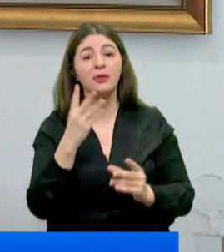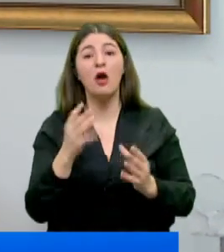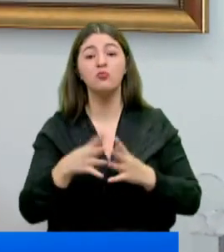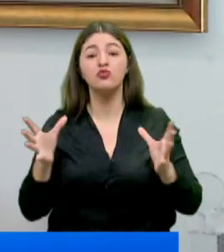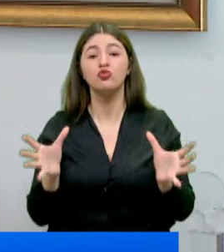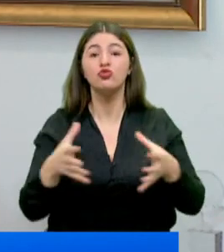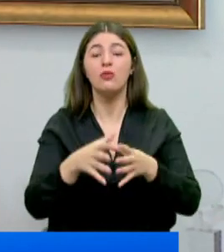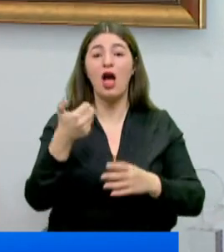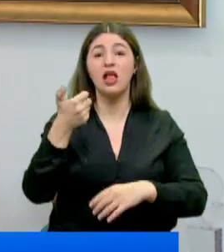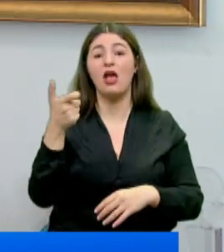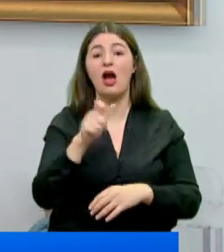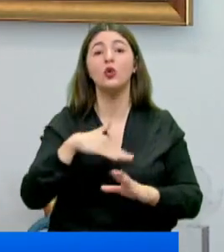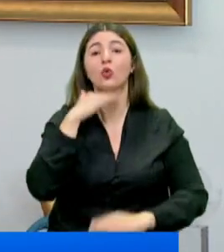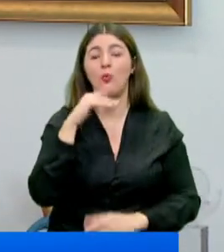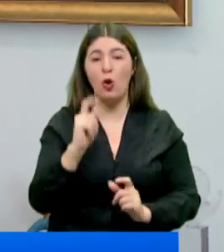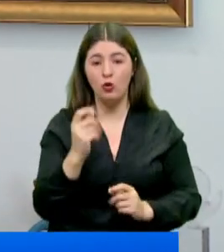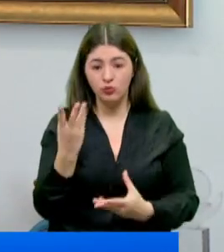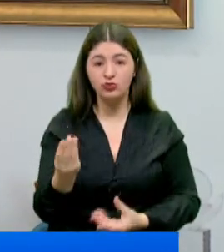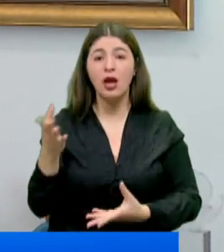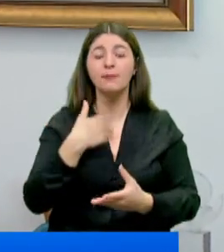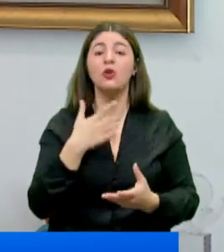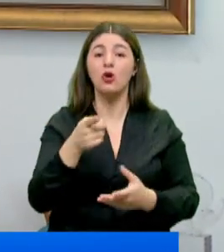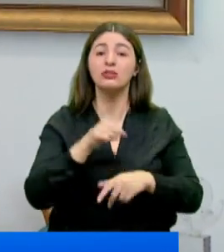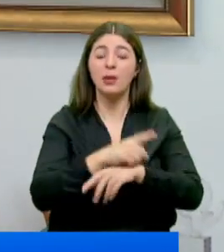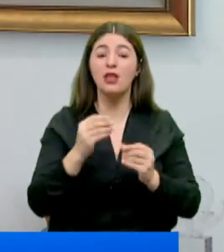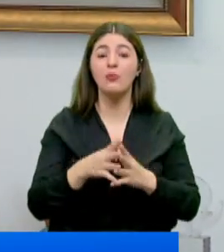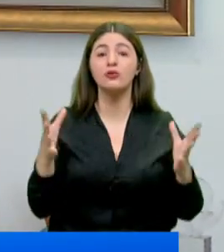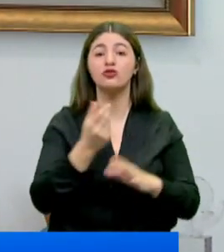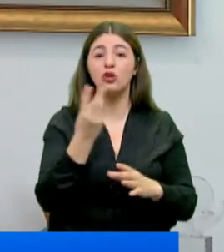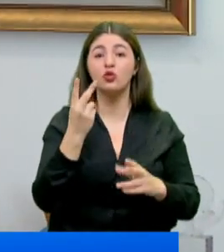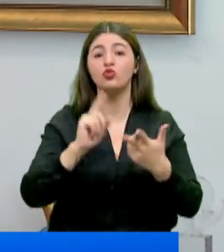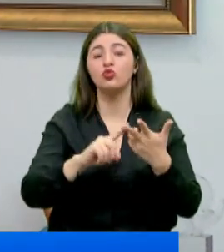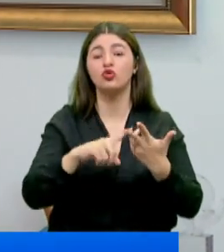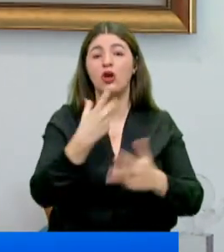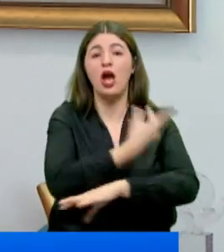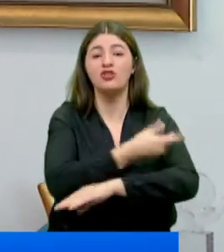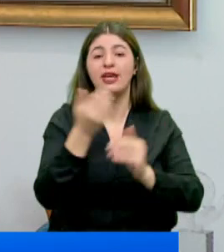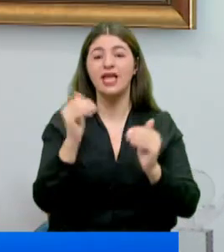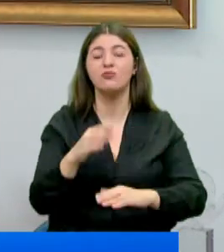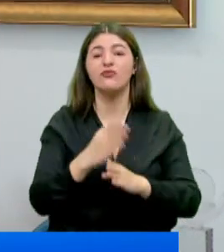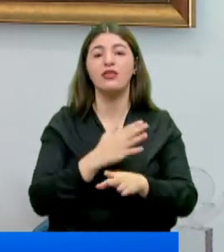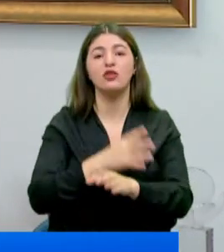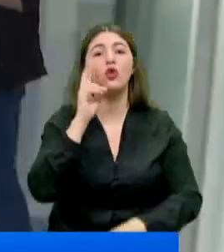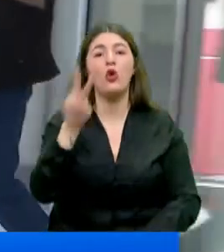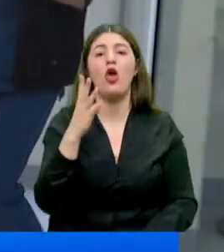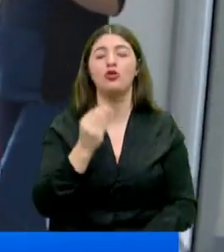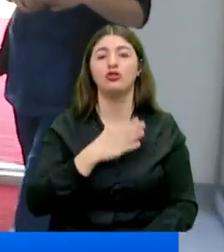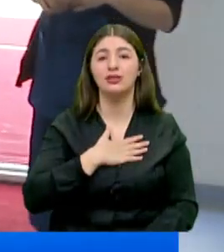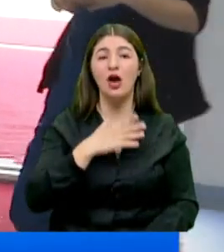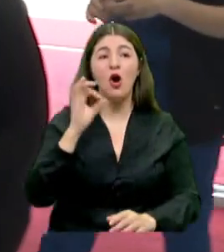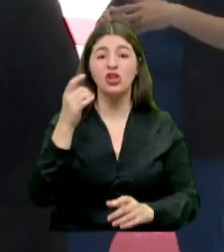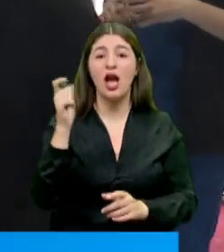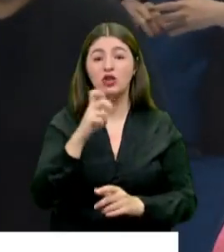daha büyük grupların altı ayları dolacak bir o zaman daha büyük rock no 309 aşağı gelmiş vatandaşı görüyor olacağız